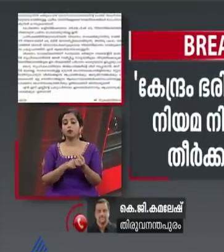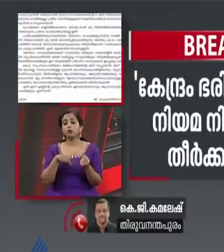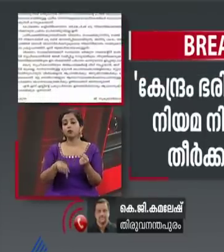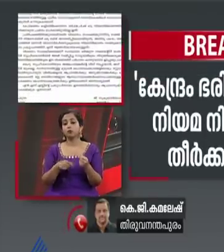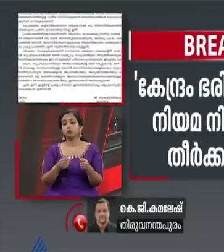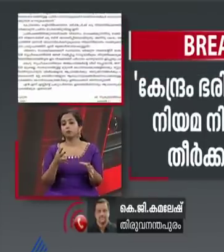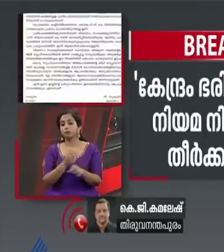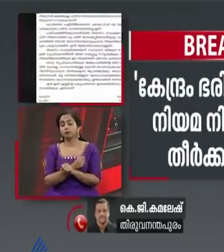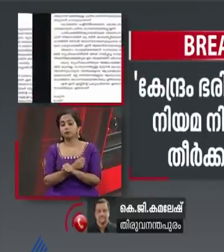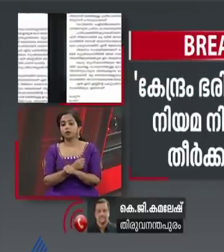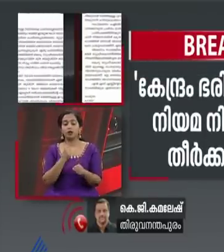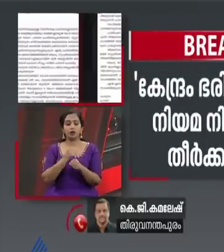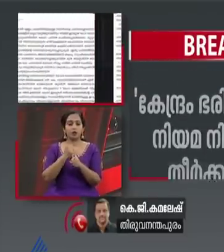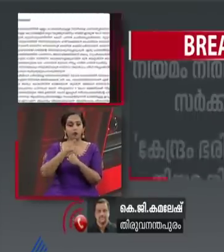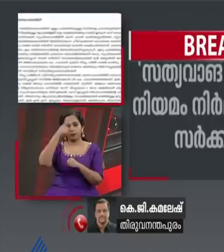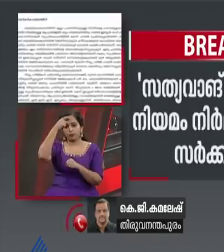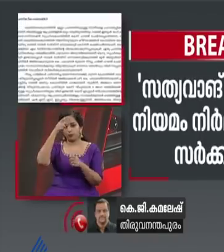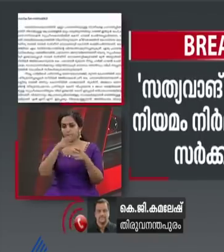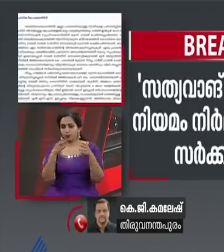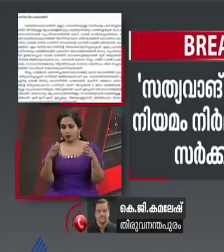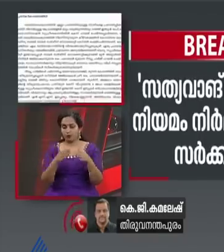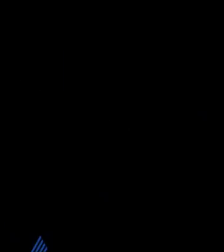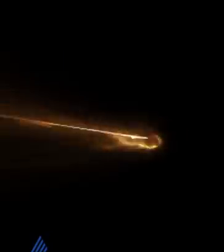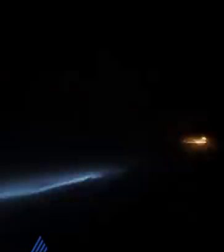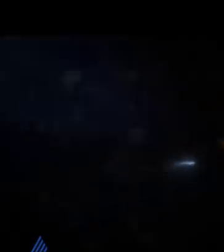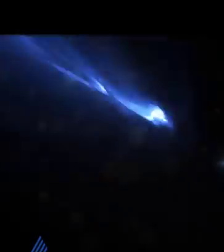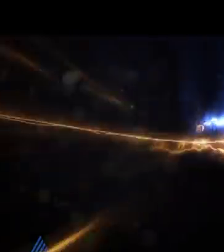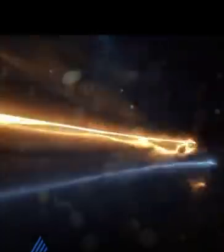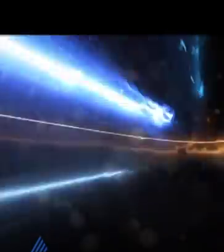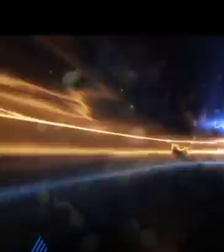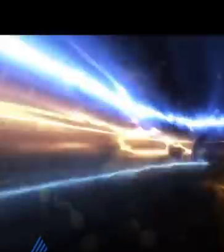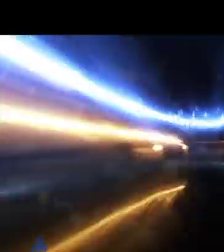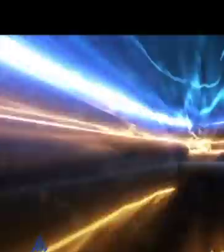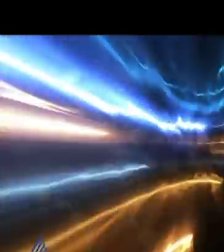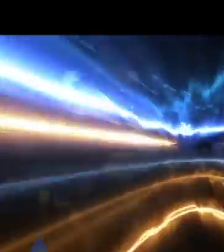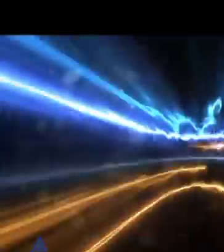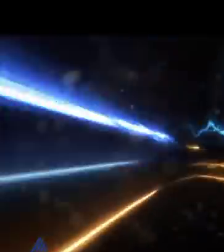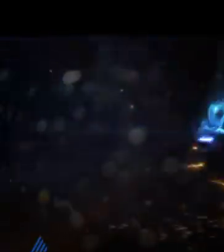ആശ്വാസമാണ്. പക്ഷെ എല്ലാവരെയും ഒരുപോലെ വിമർശിക്കുന്നു NSS ജനറൽ സെക്രട്ടറി.